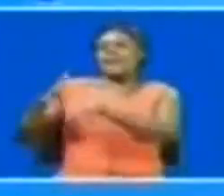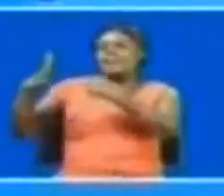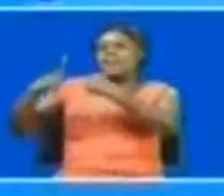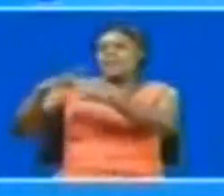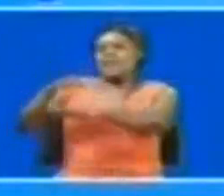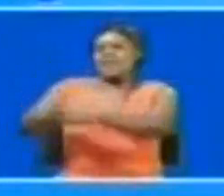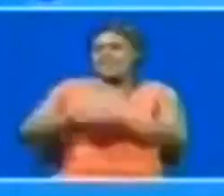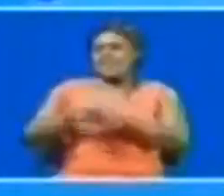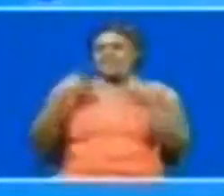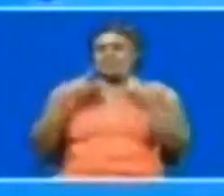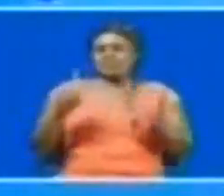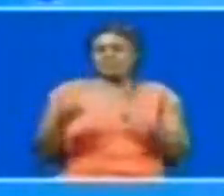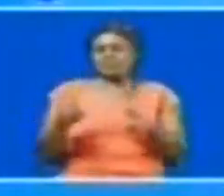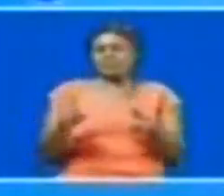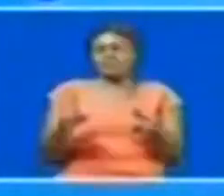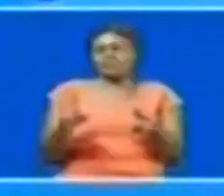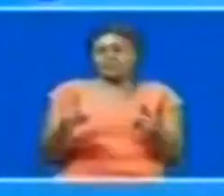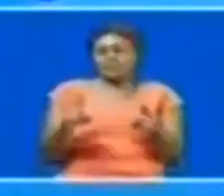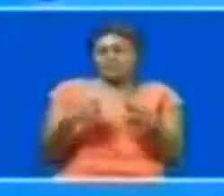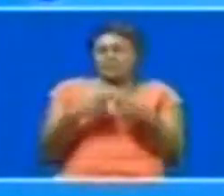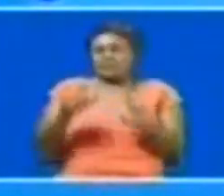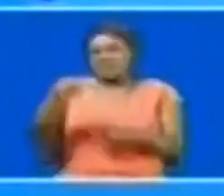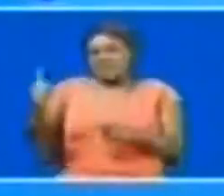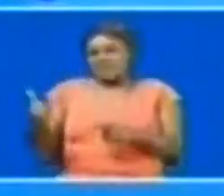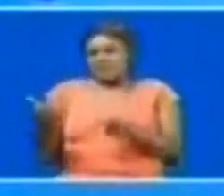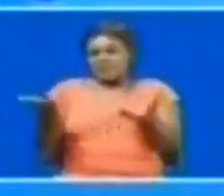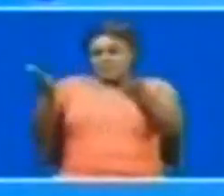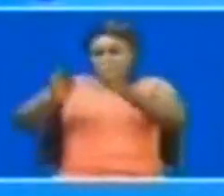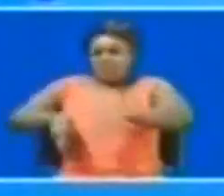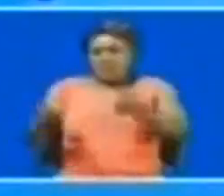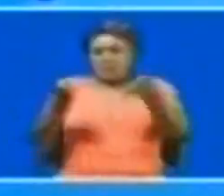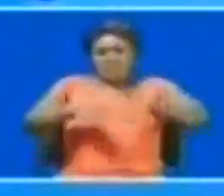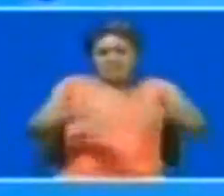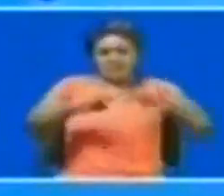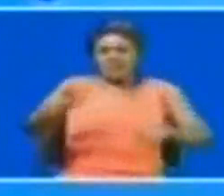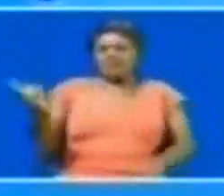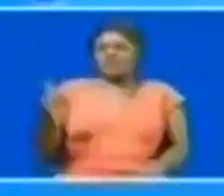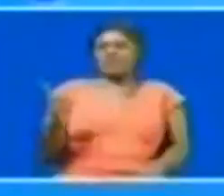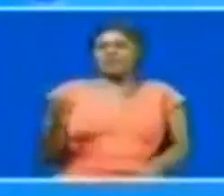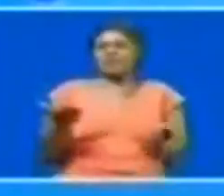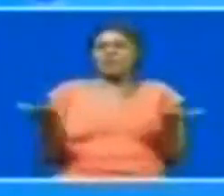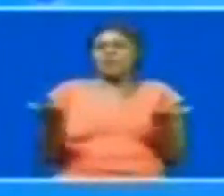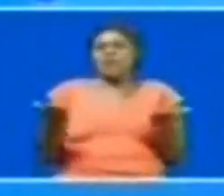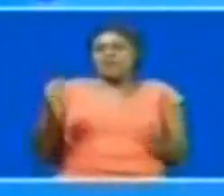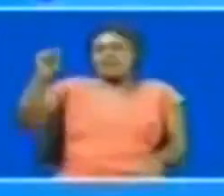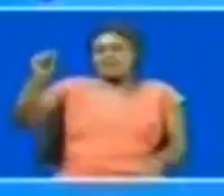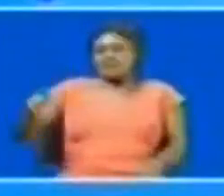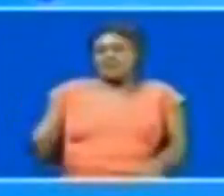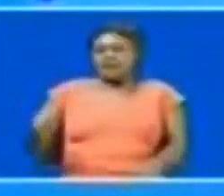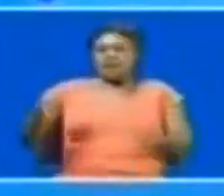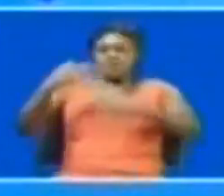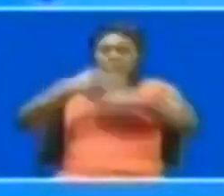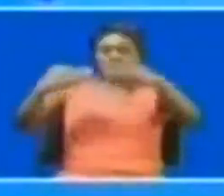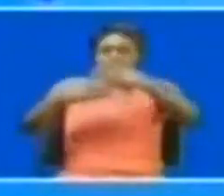lugha ya Kiingereza mwendo wa saa tatu. Hata hivyo, kwingineko, ubomozi hapa jijini Nairobi hatimaye umefika katika eneo la South End